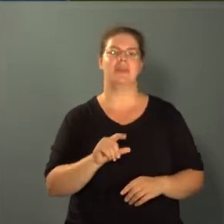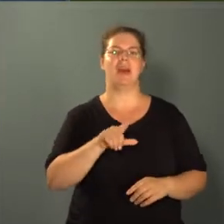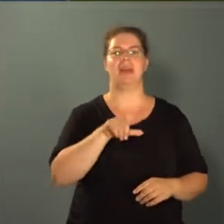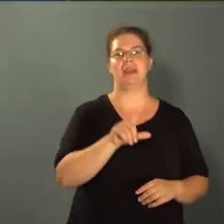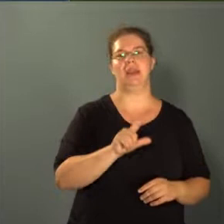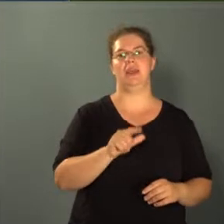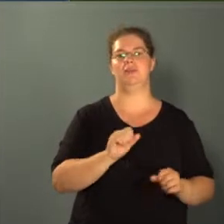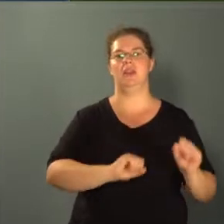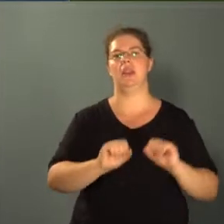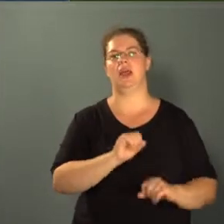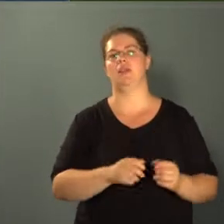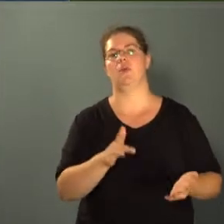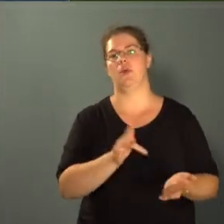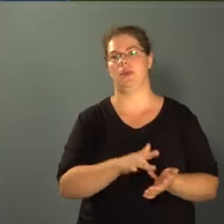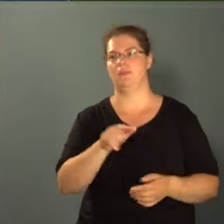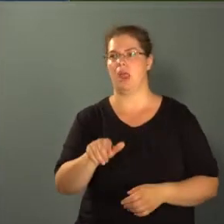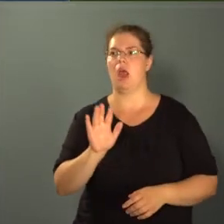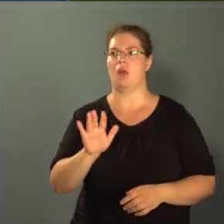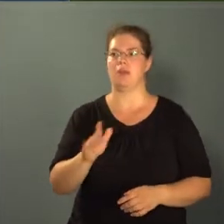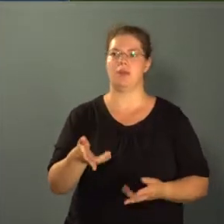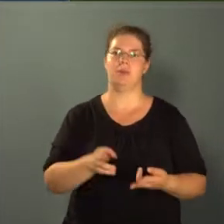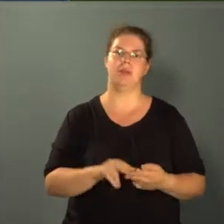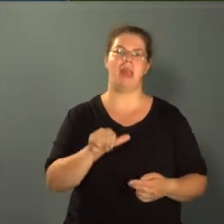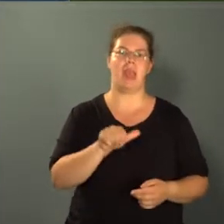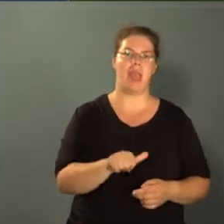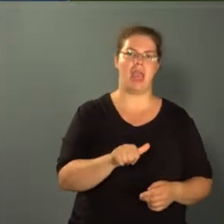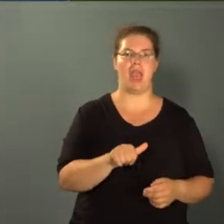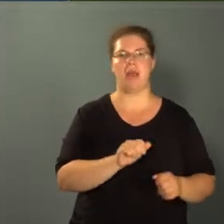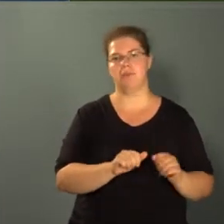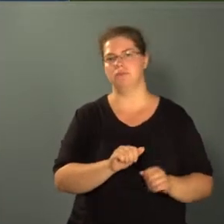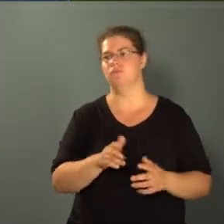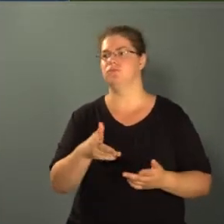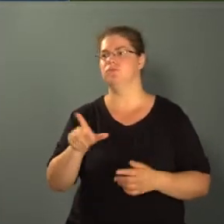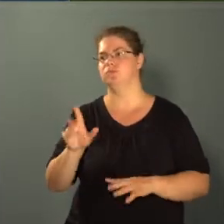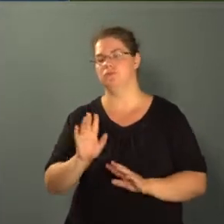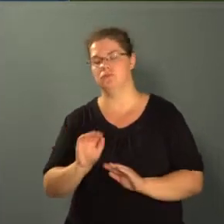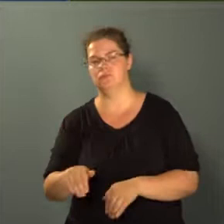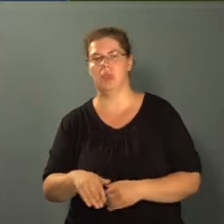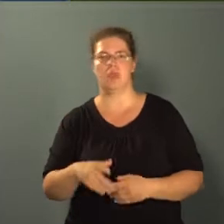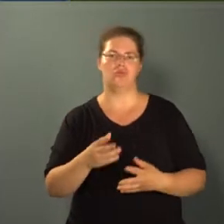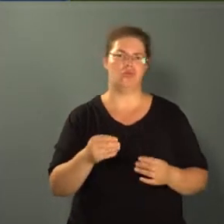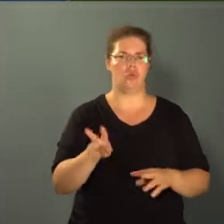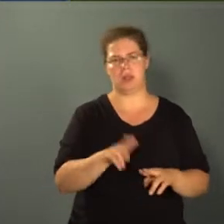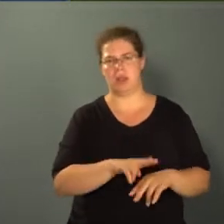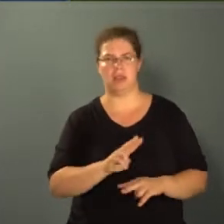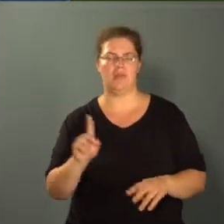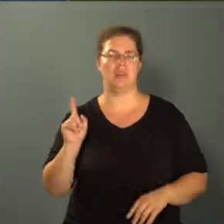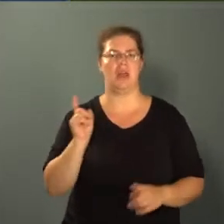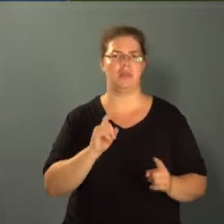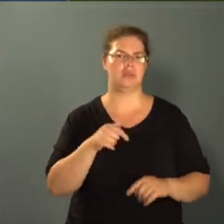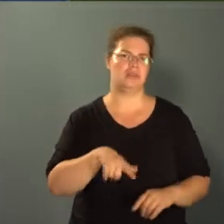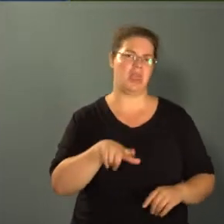védekező középpályással, de hazai pályán már lehet 2 támadóval is, és 1 védekezővel. Úgyhogy itt van sok rendszer, de én azt gondolom,